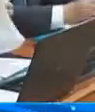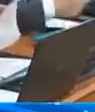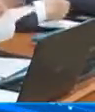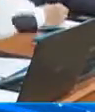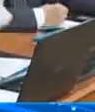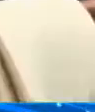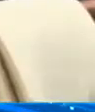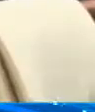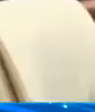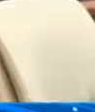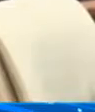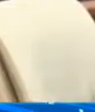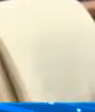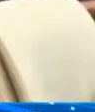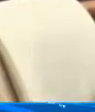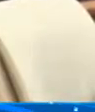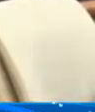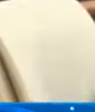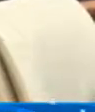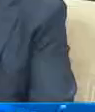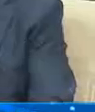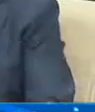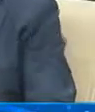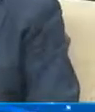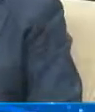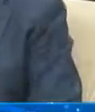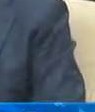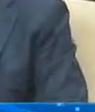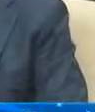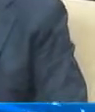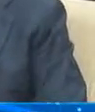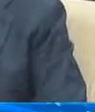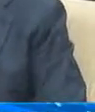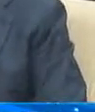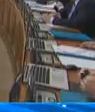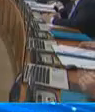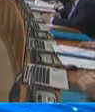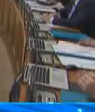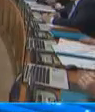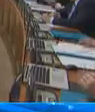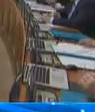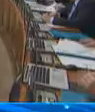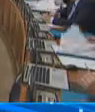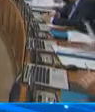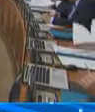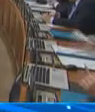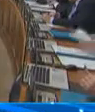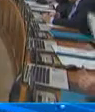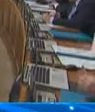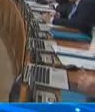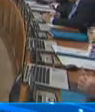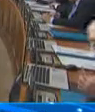жобасы азаматтардың өзін-өзі реттеуді дамыту арқылы шешімдер қабылдау процесіне қатысу мүмкіндіктерін кеңейтеді. Мәжіліс төрағасы Нұрлан